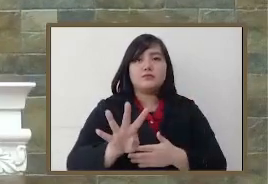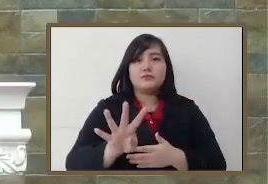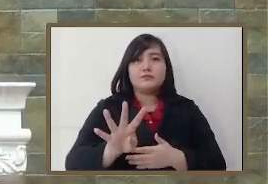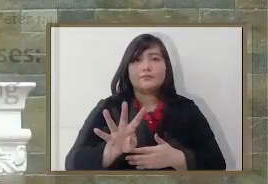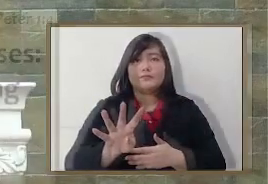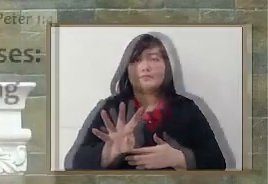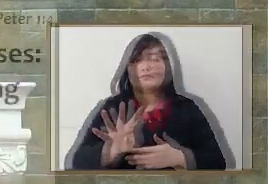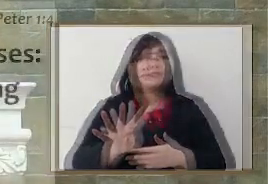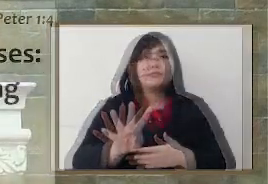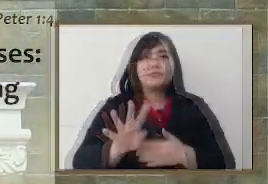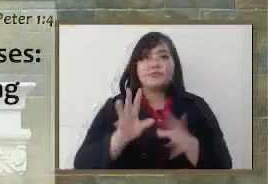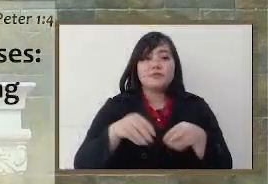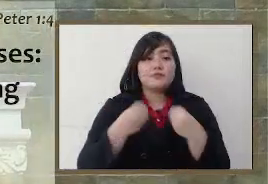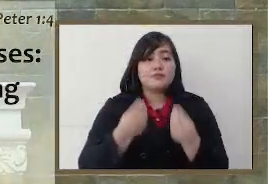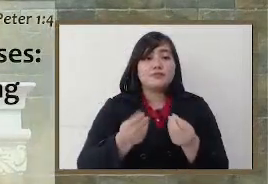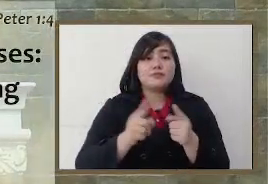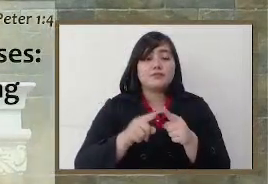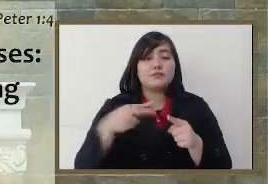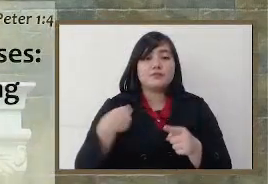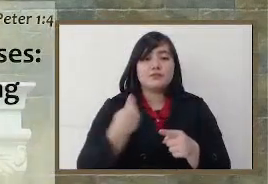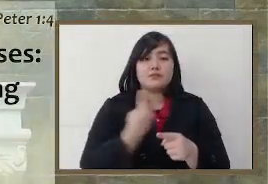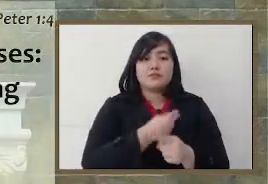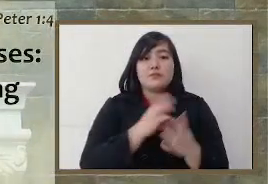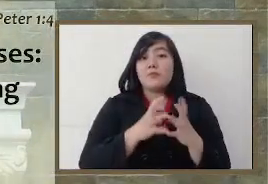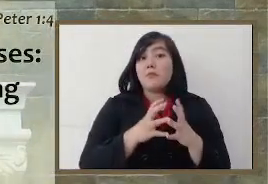unto us